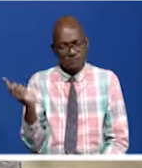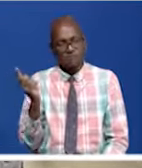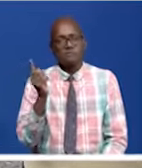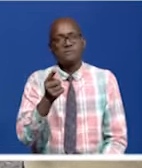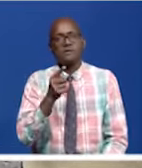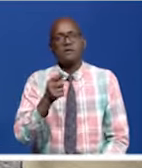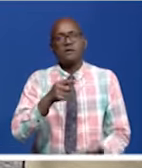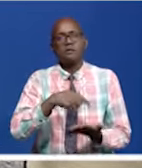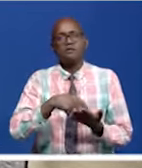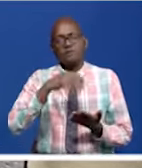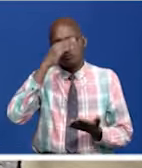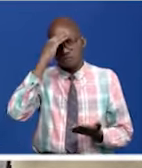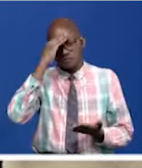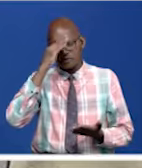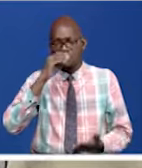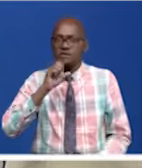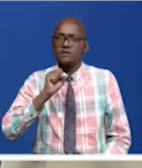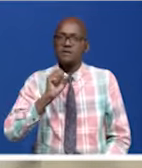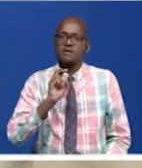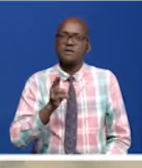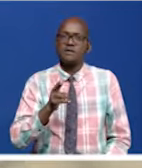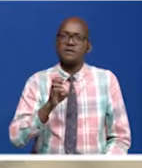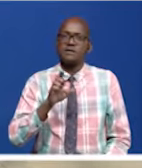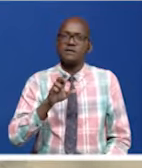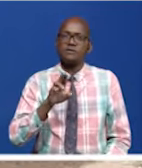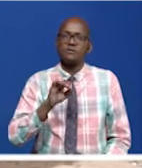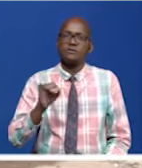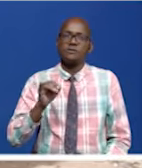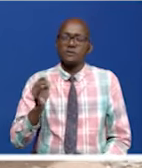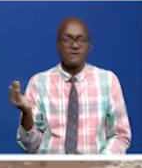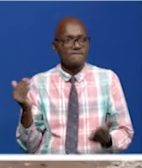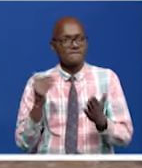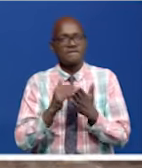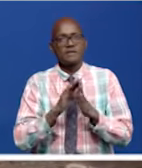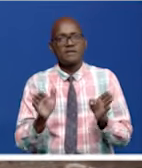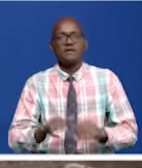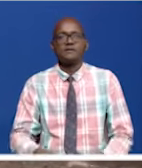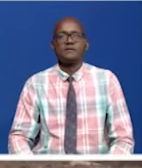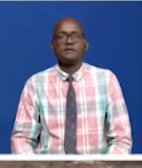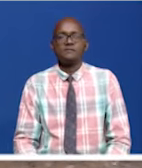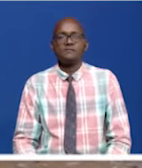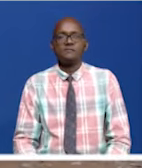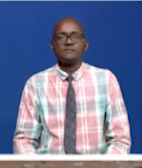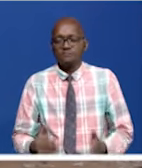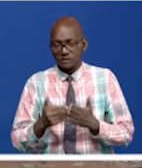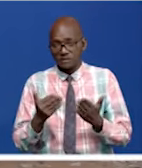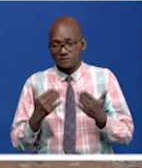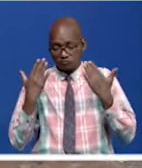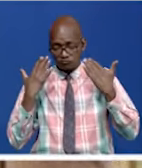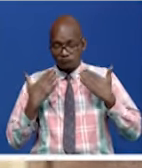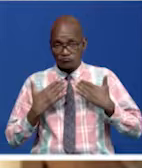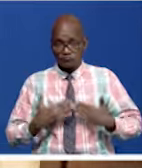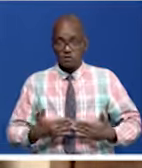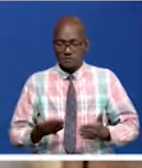polisi shui P Na migiri Wa mawasiliano wakawa wamefika mpaka Sasa hakuna mwili wa marehemu Hata mmoja